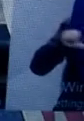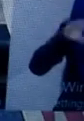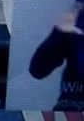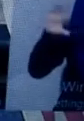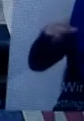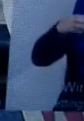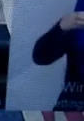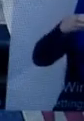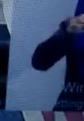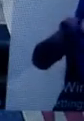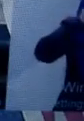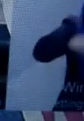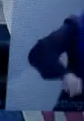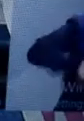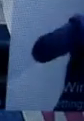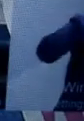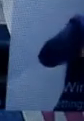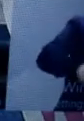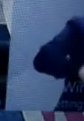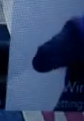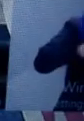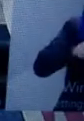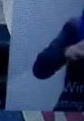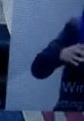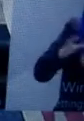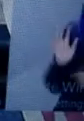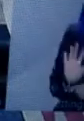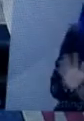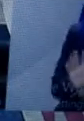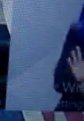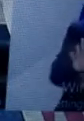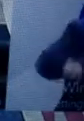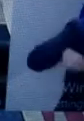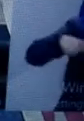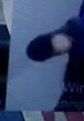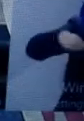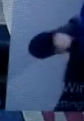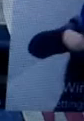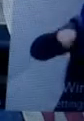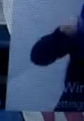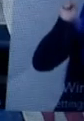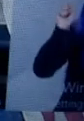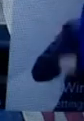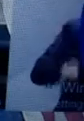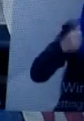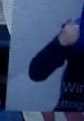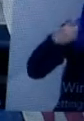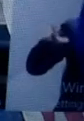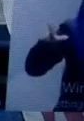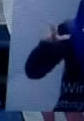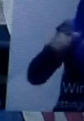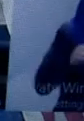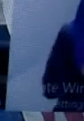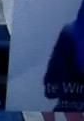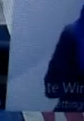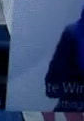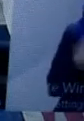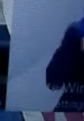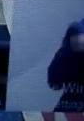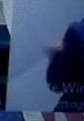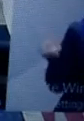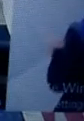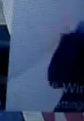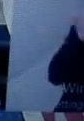seperti kayuhan basikal dan konvoi motosikal juga dibenarkan. Yang masih tidak dibenarkan